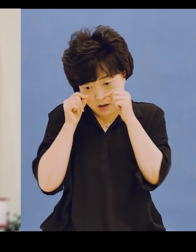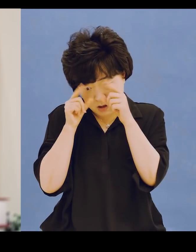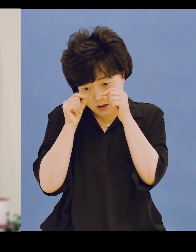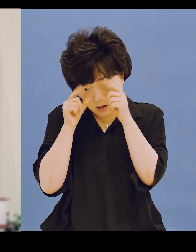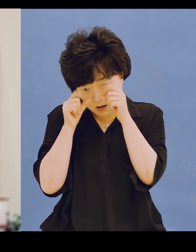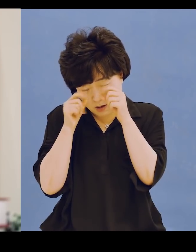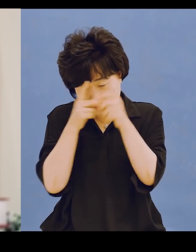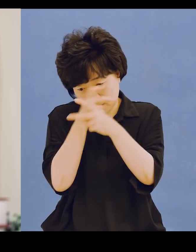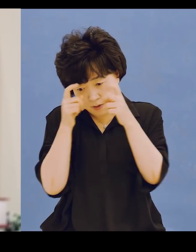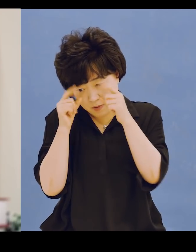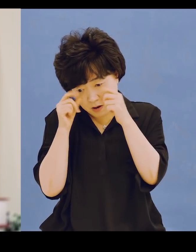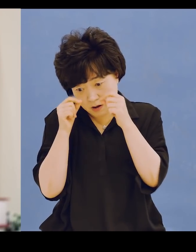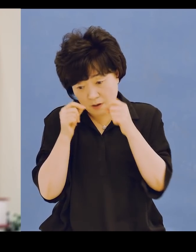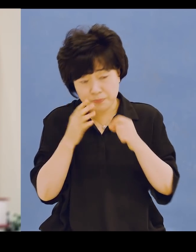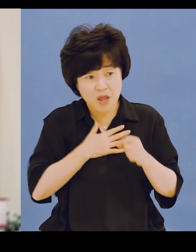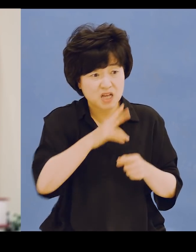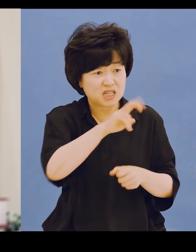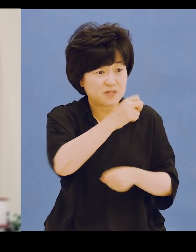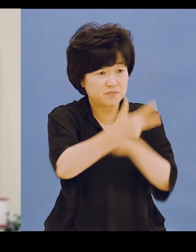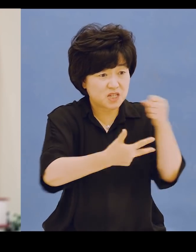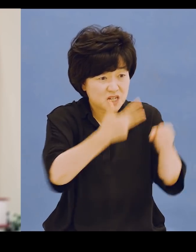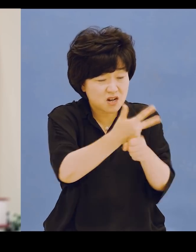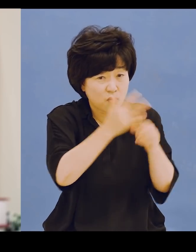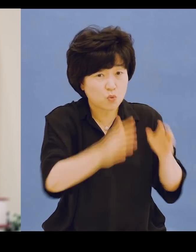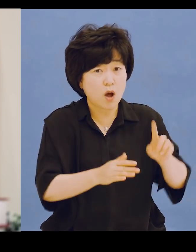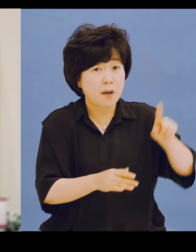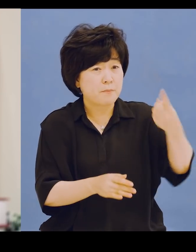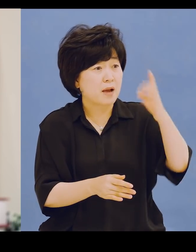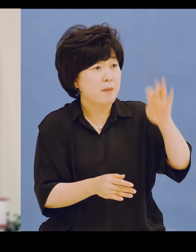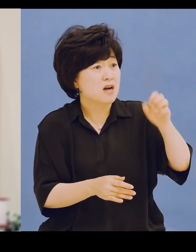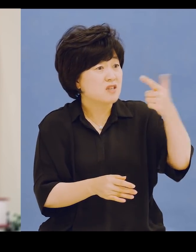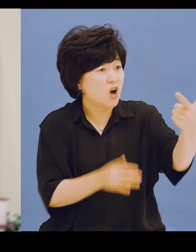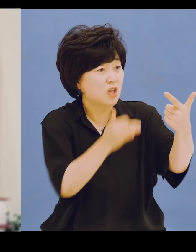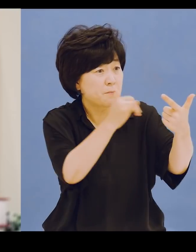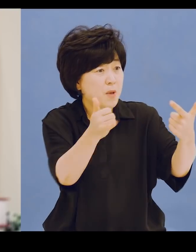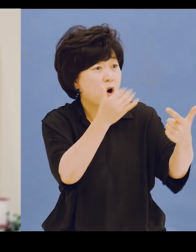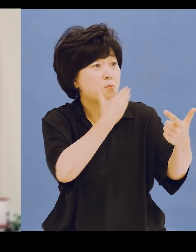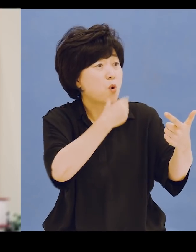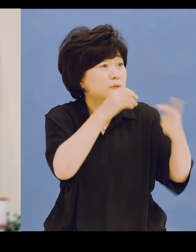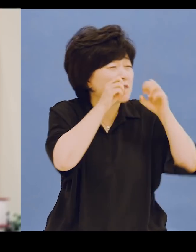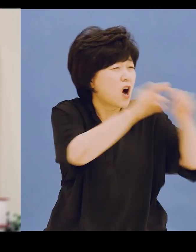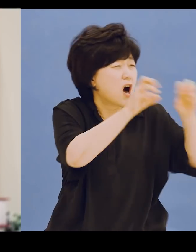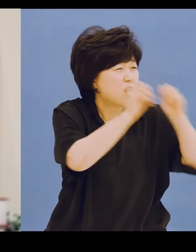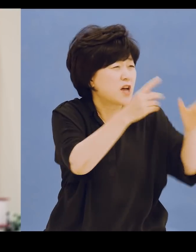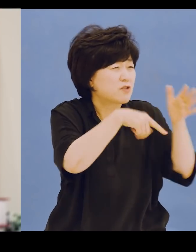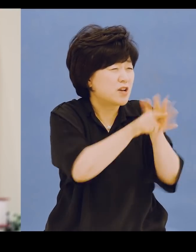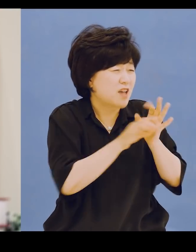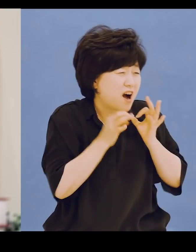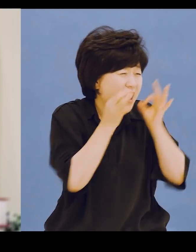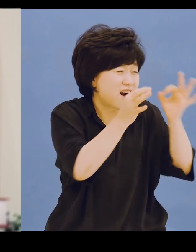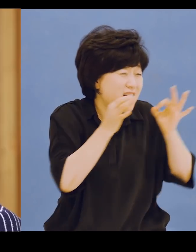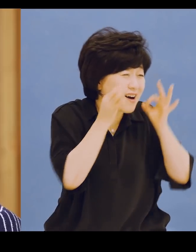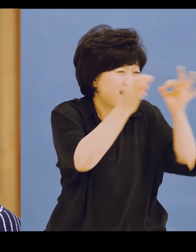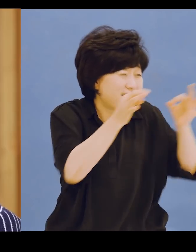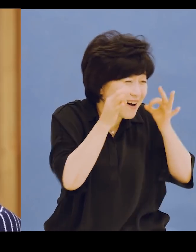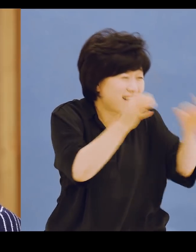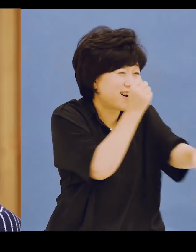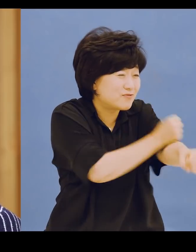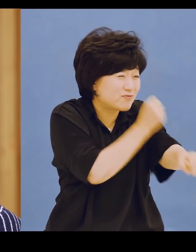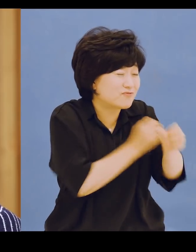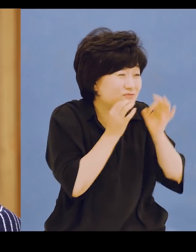동안 나는 부족에서 그렇게 몸부림쳤는데 이제 100만 이 100만 명을 어떻게 다시 돌려본? 아.